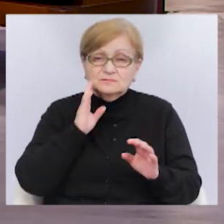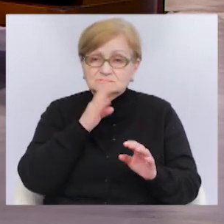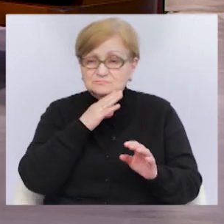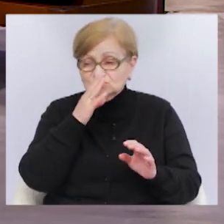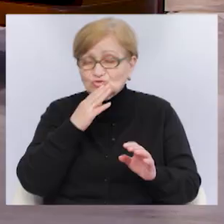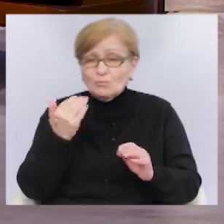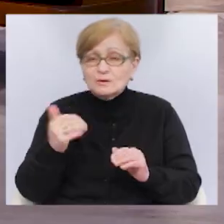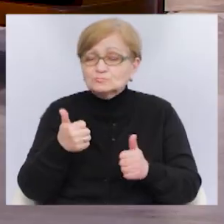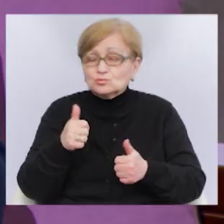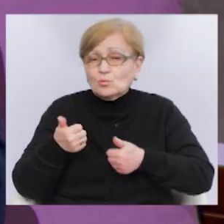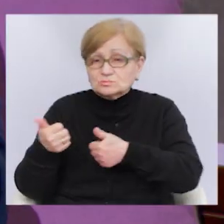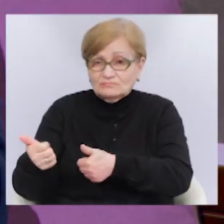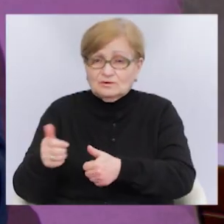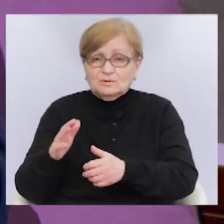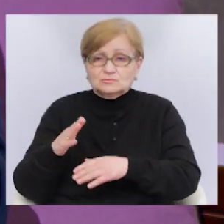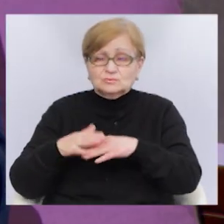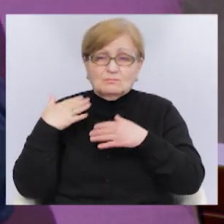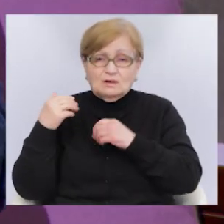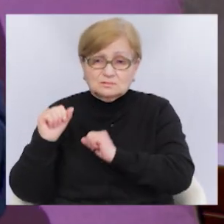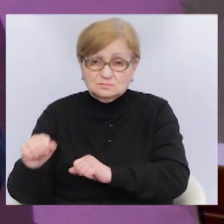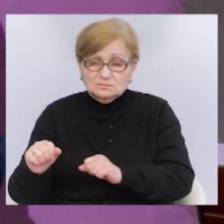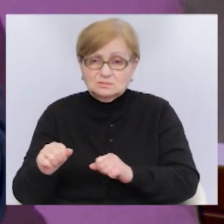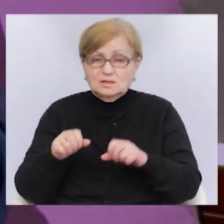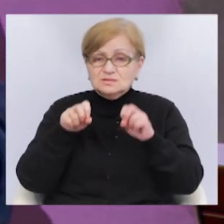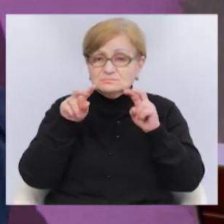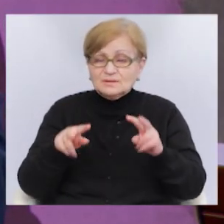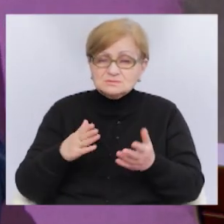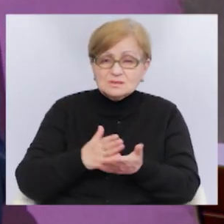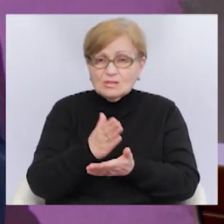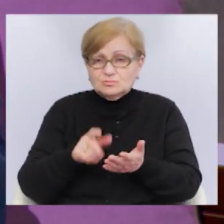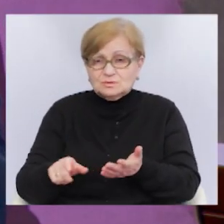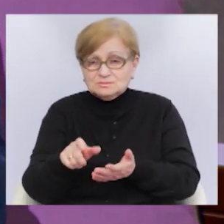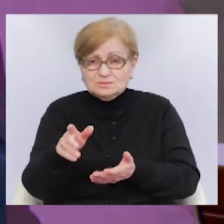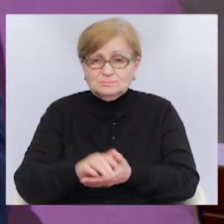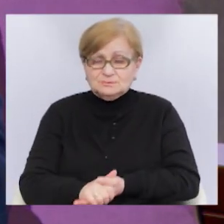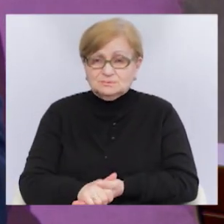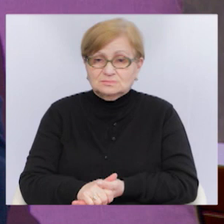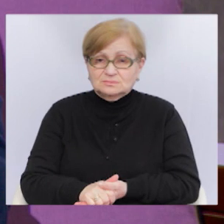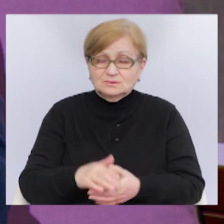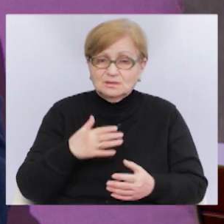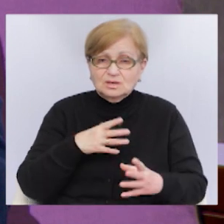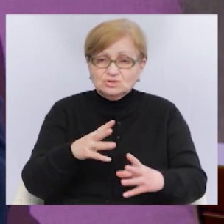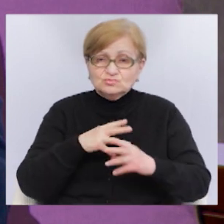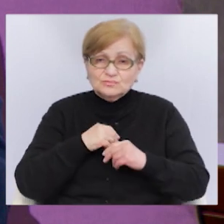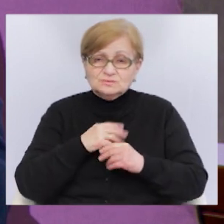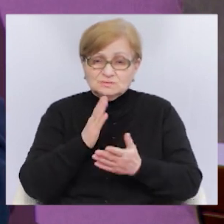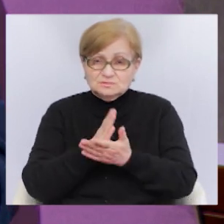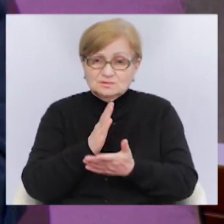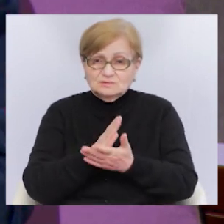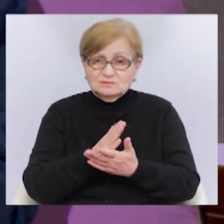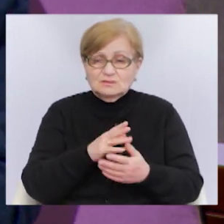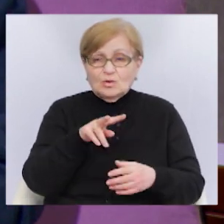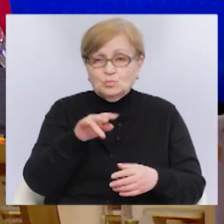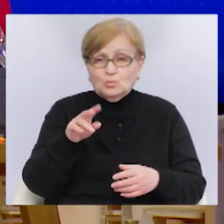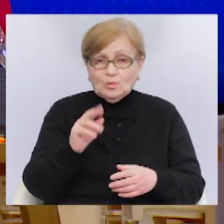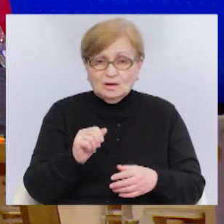ხარ, როგორ უნდა დაუჭიროთ, თან რაღაცა სპეციალური გზებით და ამაზეც ვისაუბრებთ, მაგრამ ჩვენთან ერთად ასევე გადაცემაში არიან